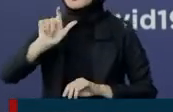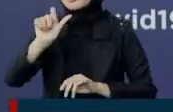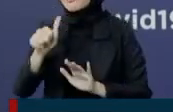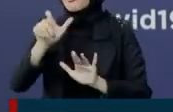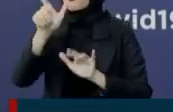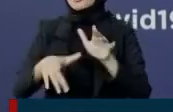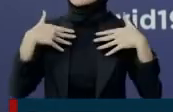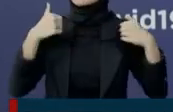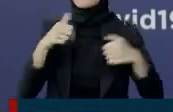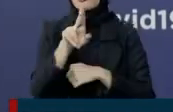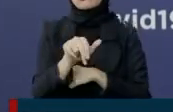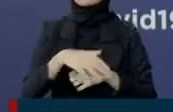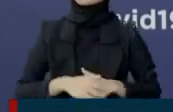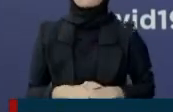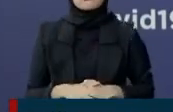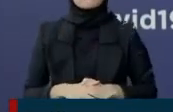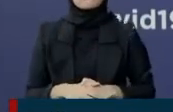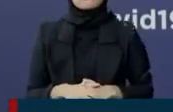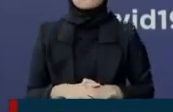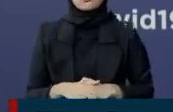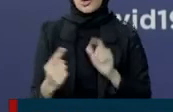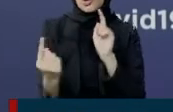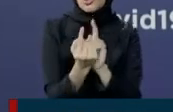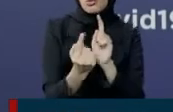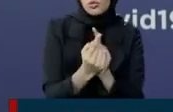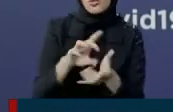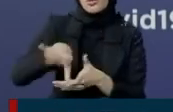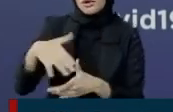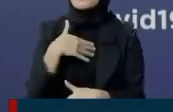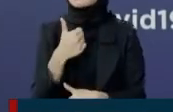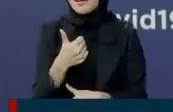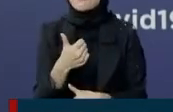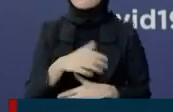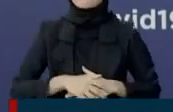dan dapat kembali pulang ke rumah bertemu dengan keluarga mereka masing-masing dan produktif kembali ke